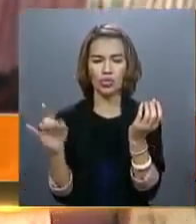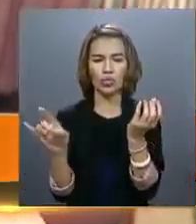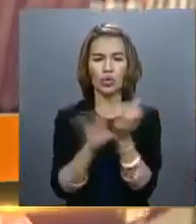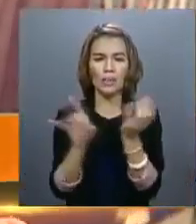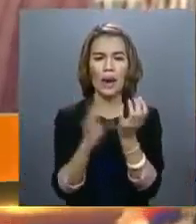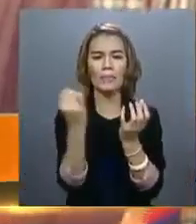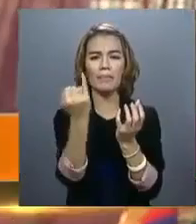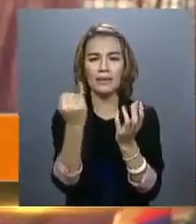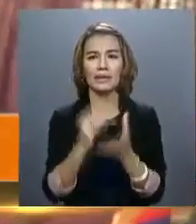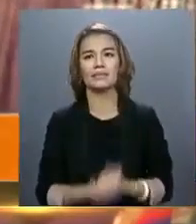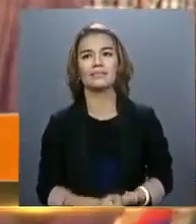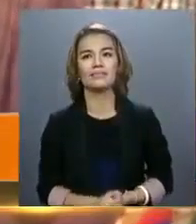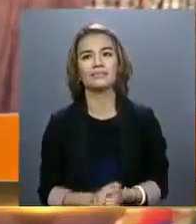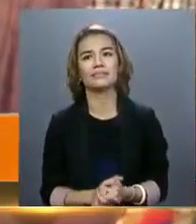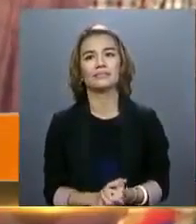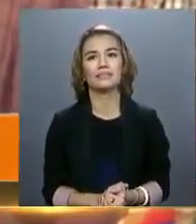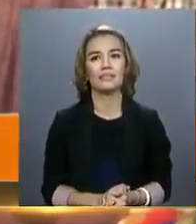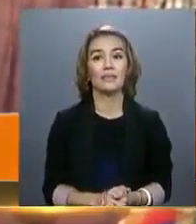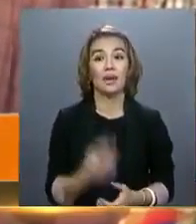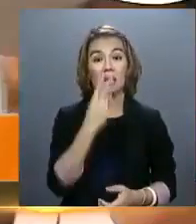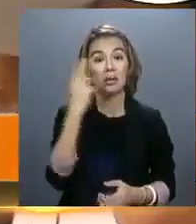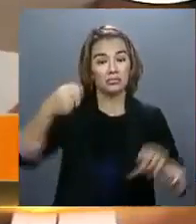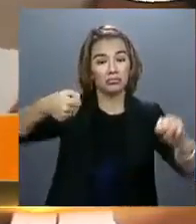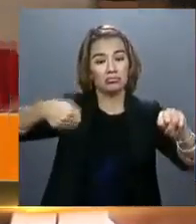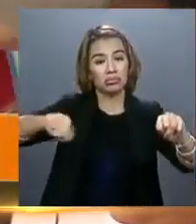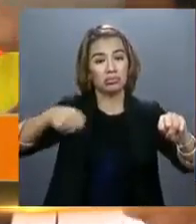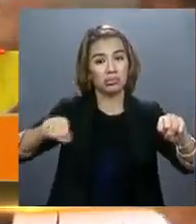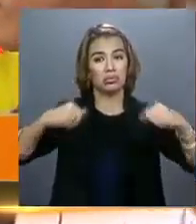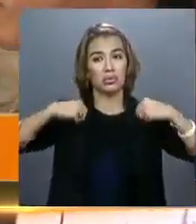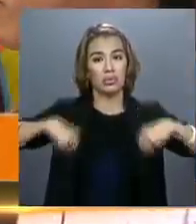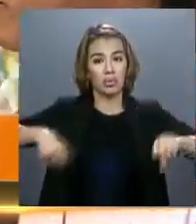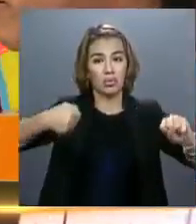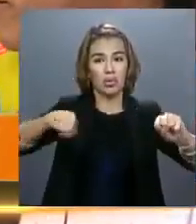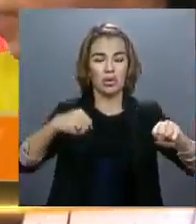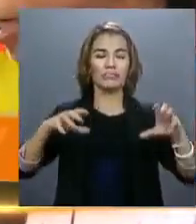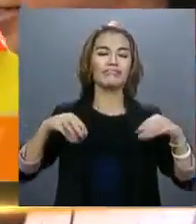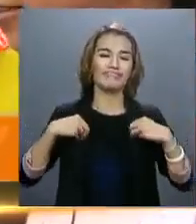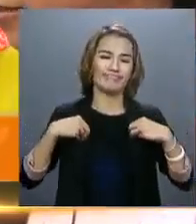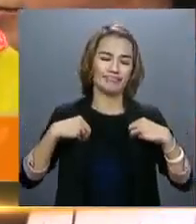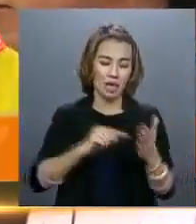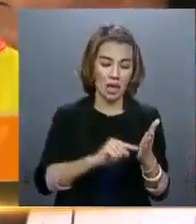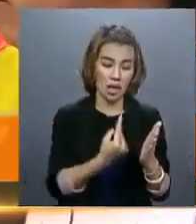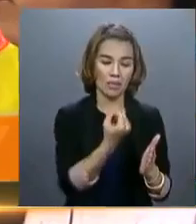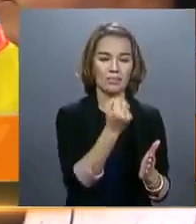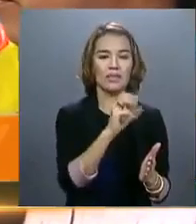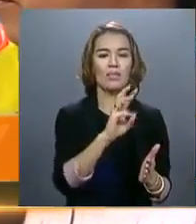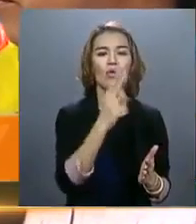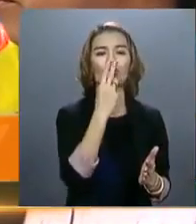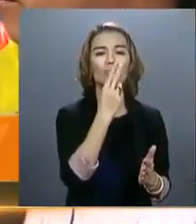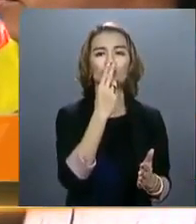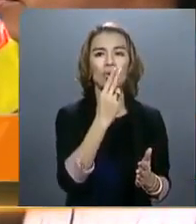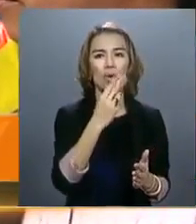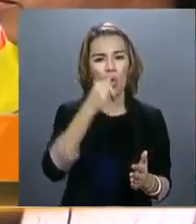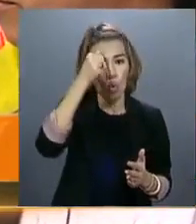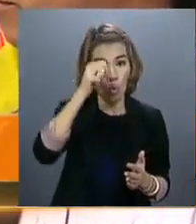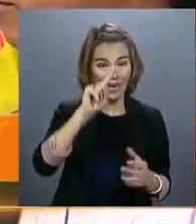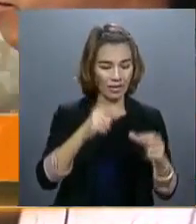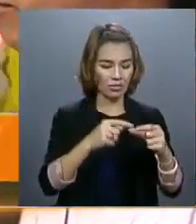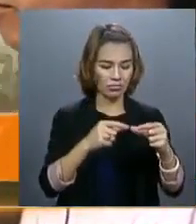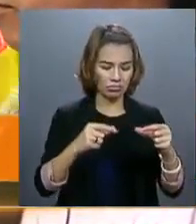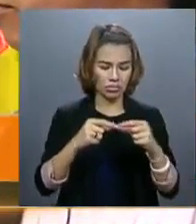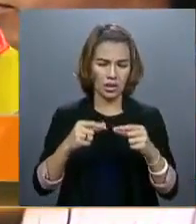าเกือบร้อยละ90สูบบุหรี่มีปัญหาเรื่องของหนี้สินรายรับไม่พอกับรายจ่ายคุณภาพชีวิต